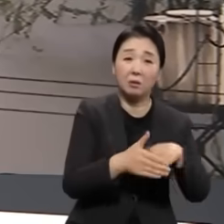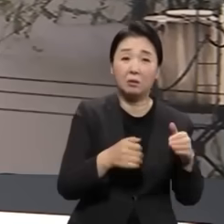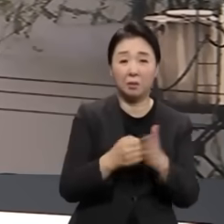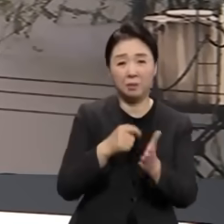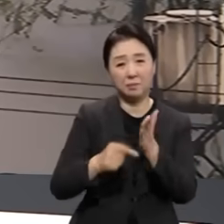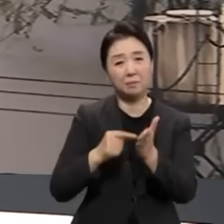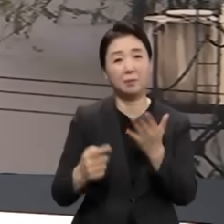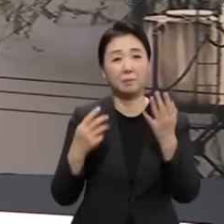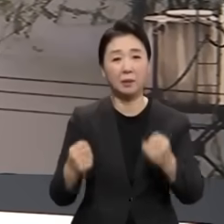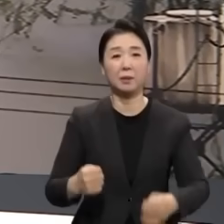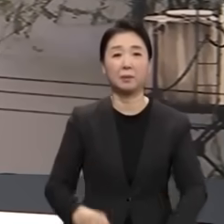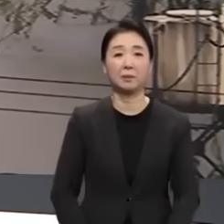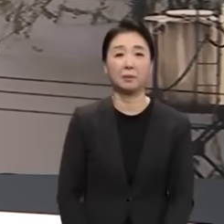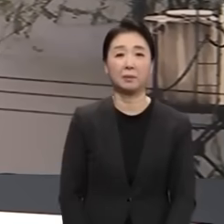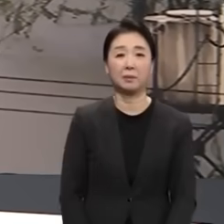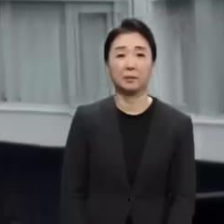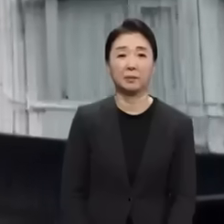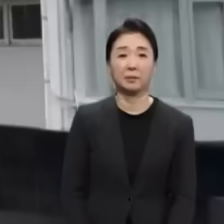보입니다. 이재승 기자입니다.